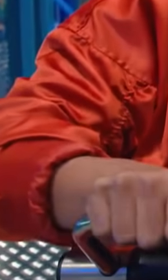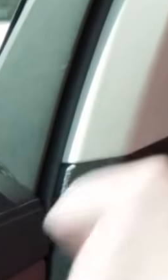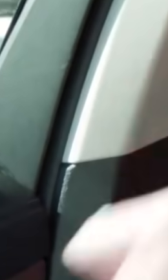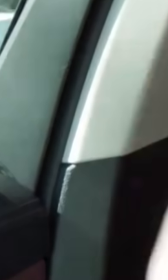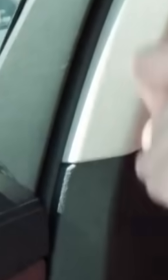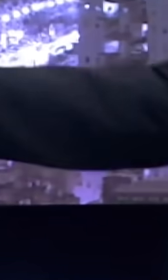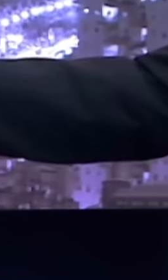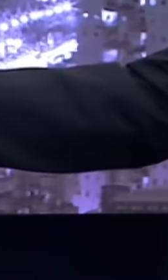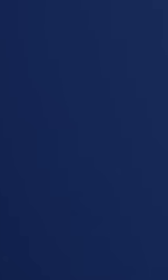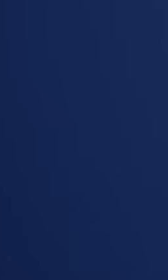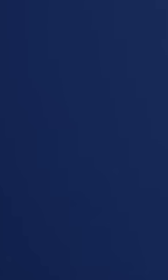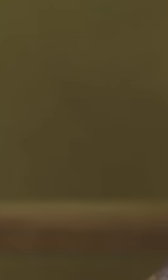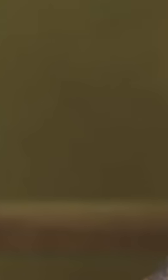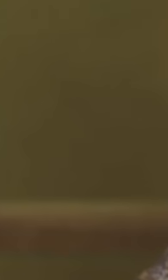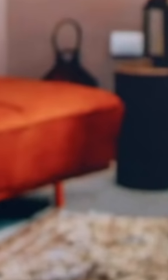מוכנים? Let's go!